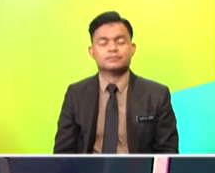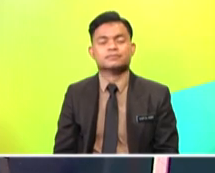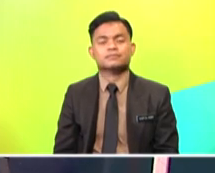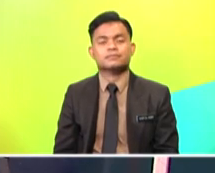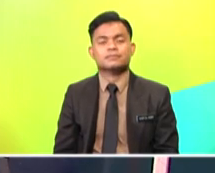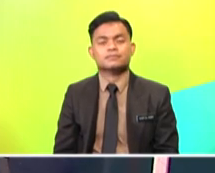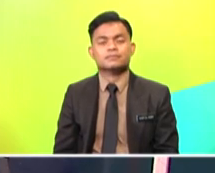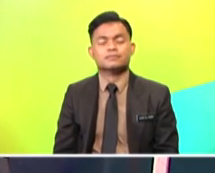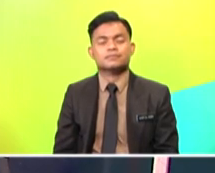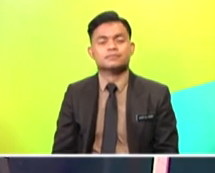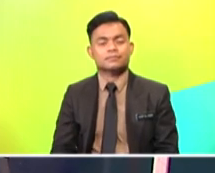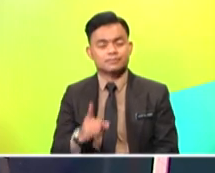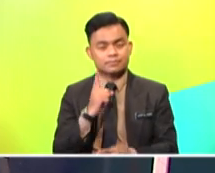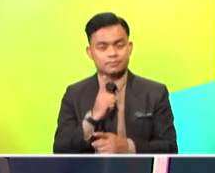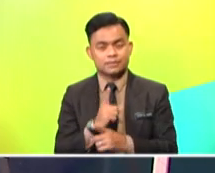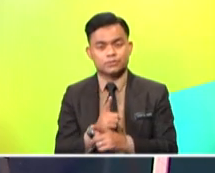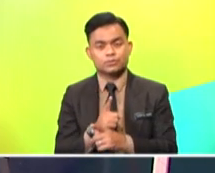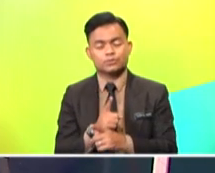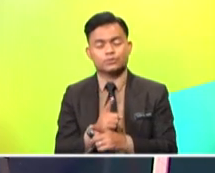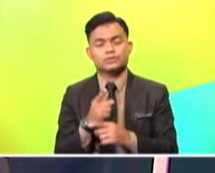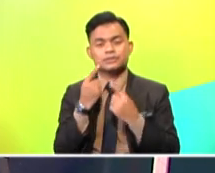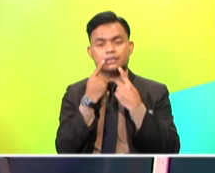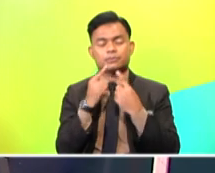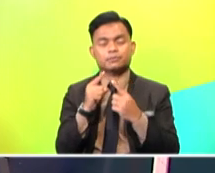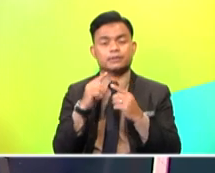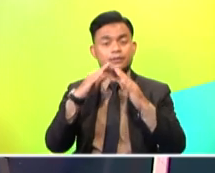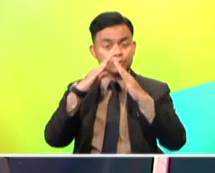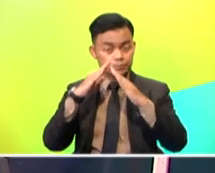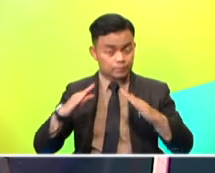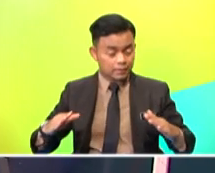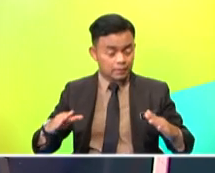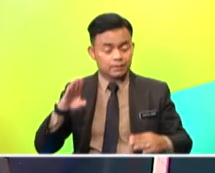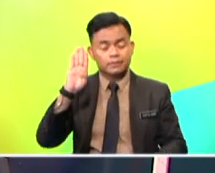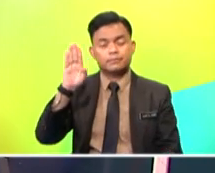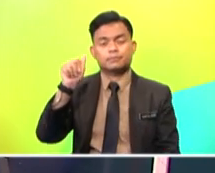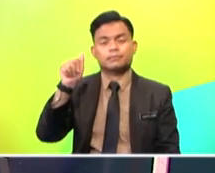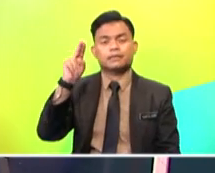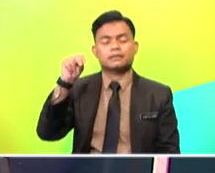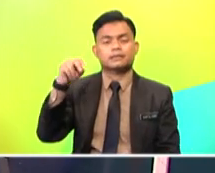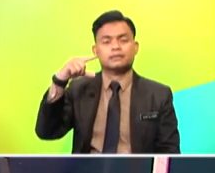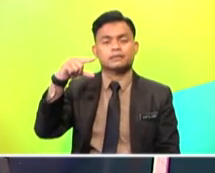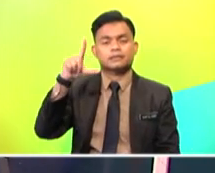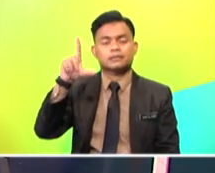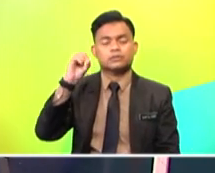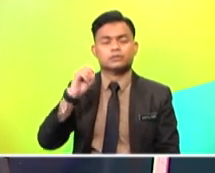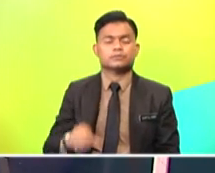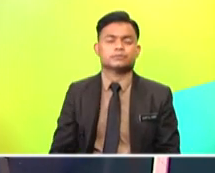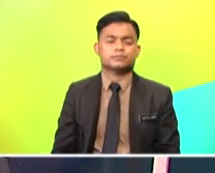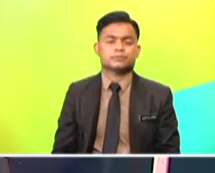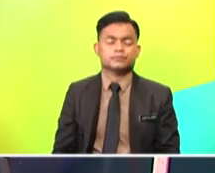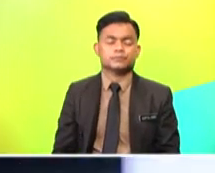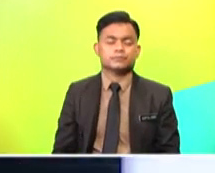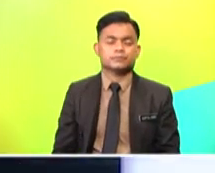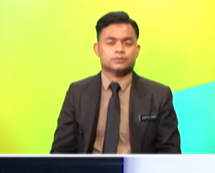cikgu? Betul. Betul. Alhamdulillah. Rumah banglo. Okey. Okey, dah kita dah belajar tiga ni. Rumah apa yang tinggi-tinggi